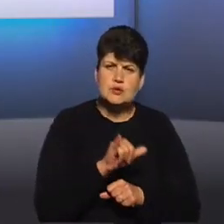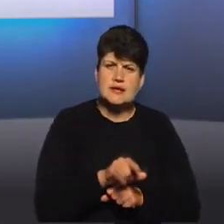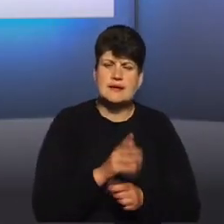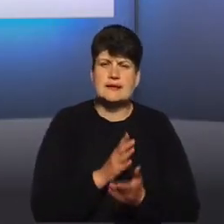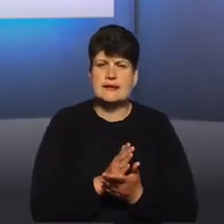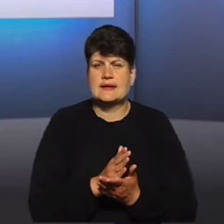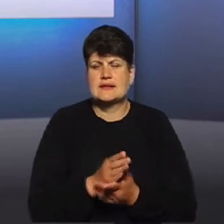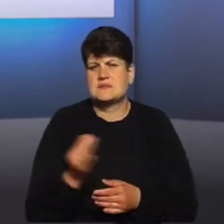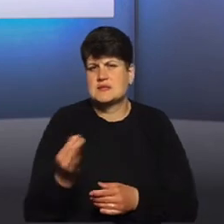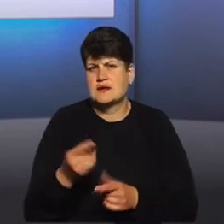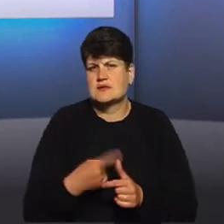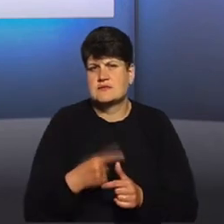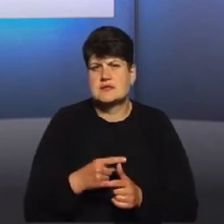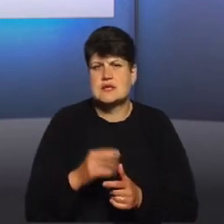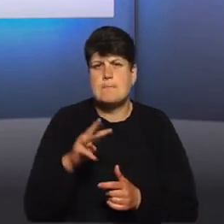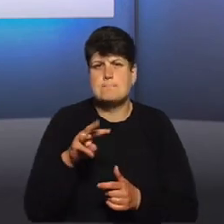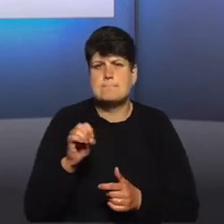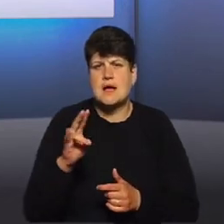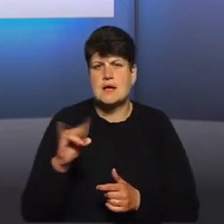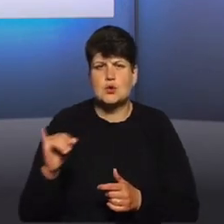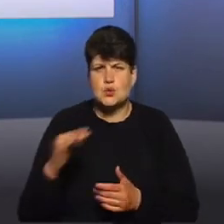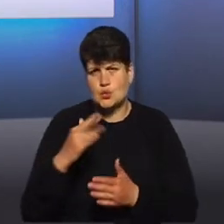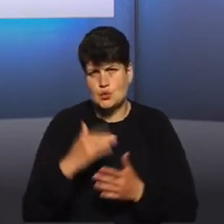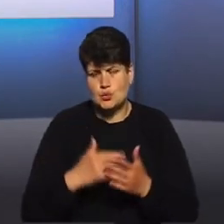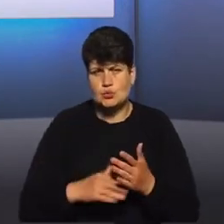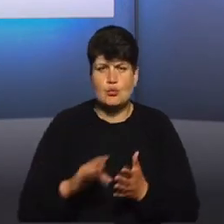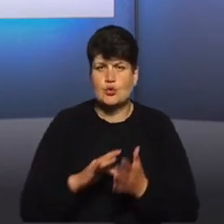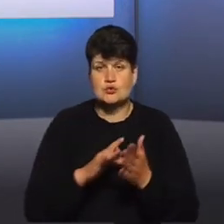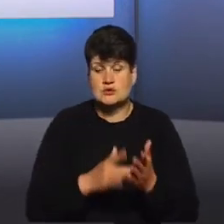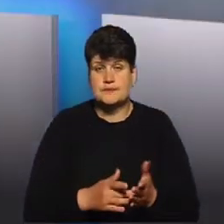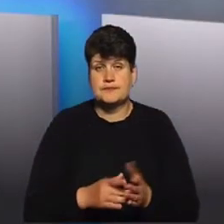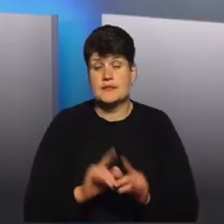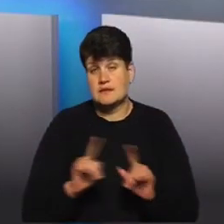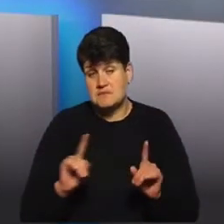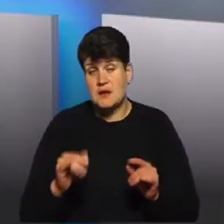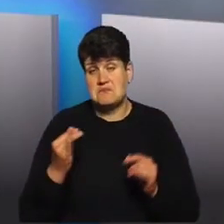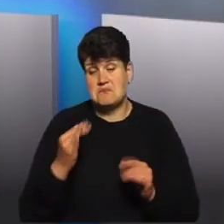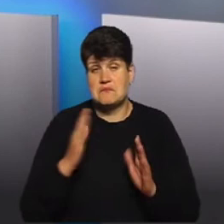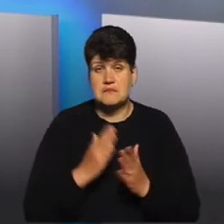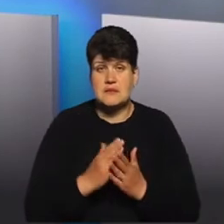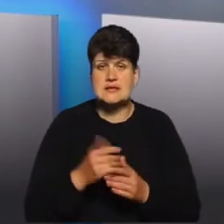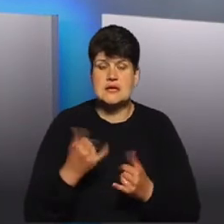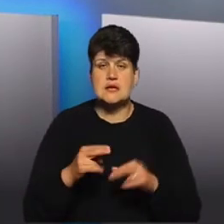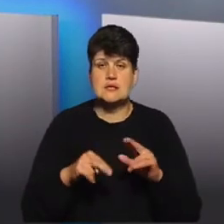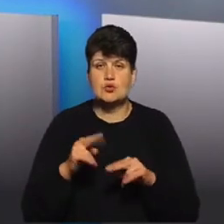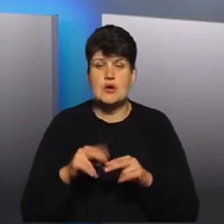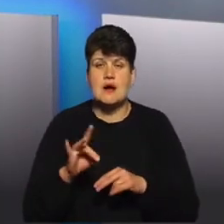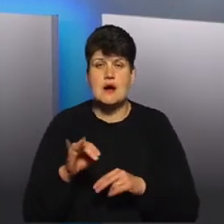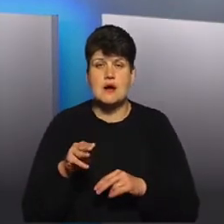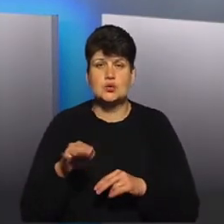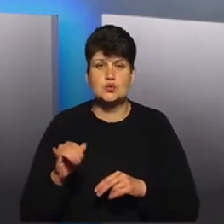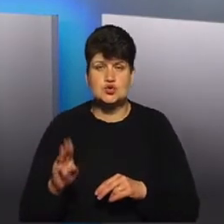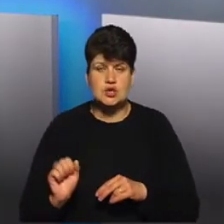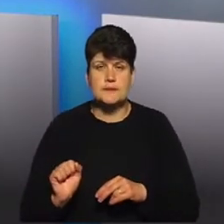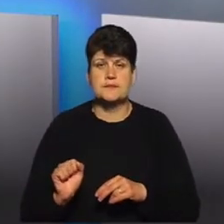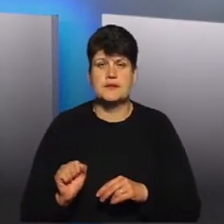так? Вони показують, незвично, що вони можуть цікаво показати, так. Зараз ремонтують ратушу активно. Так. Дуже це складно відбувається,